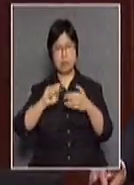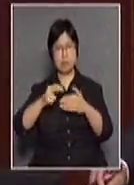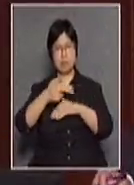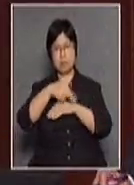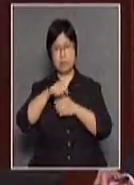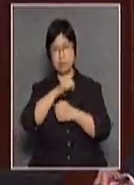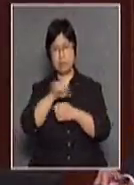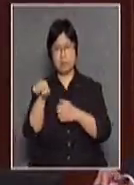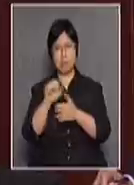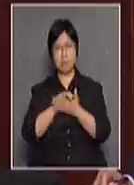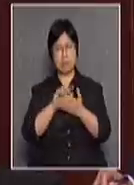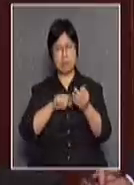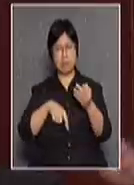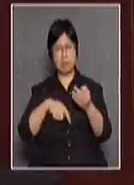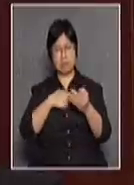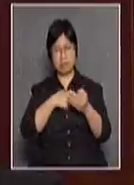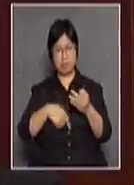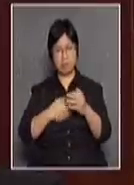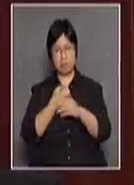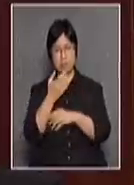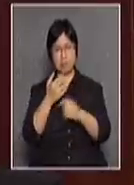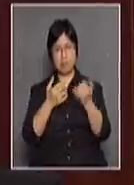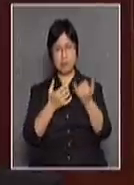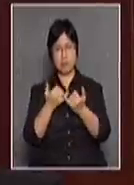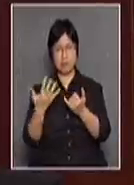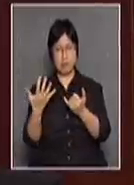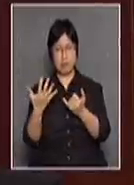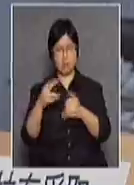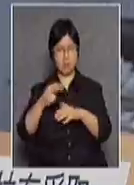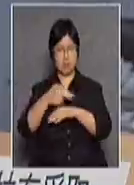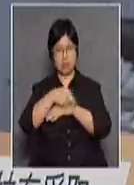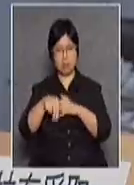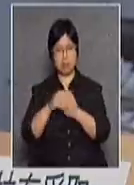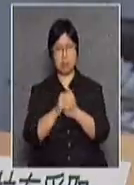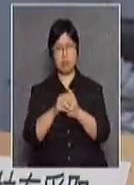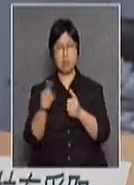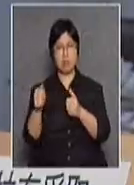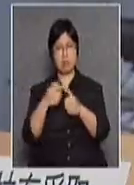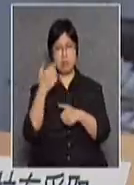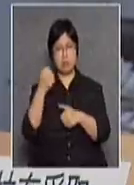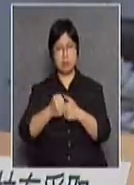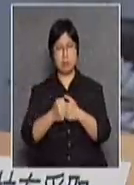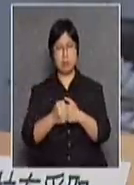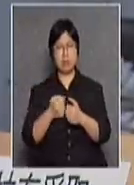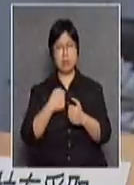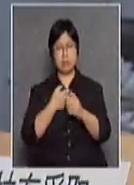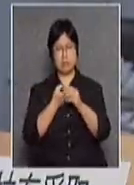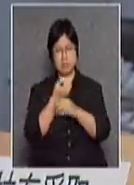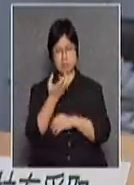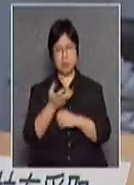被否決。梁國雄議員，請你動議第665項修正案。 多謝主席。我動